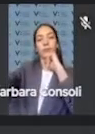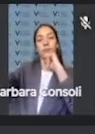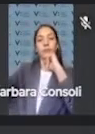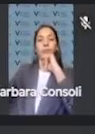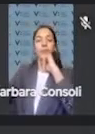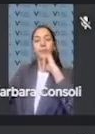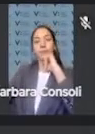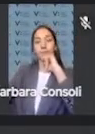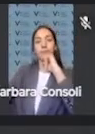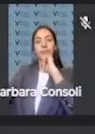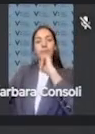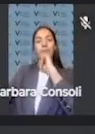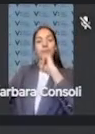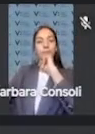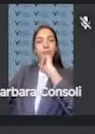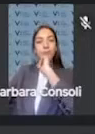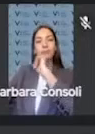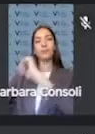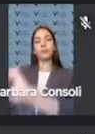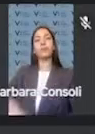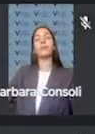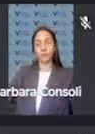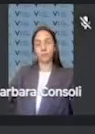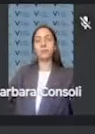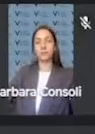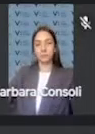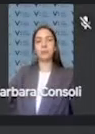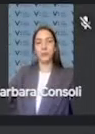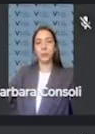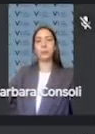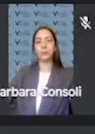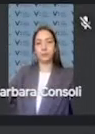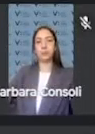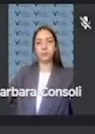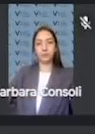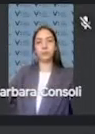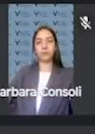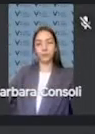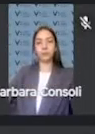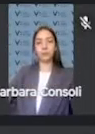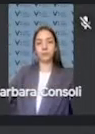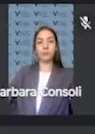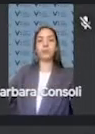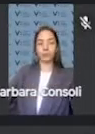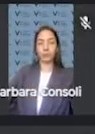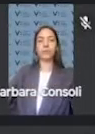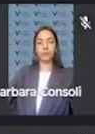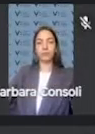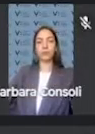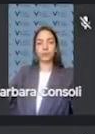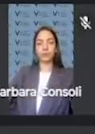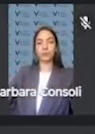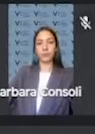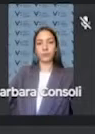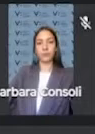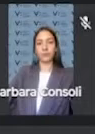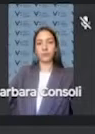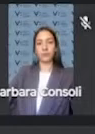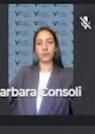Grazie, grazie molte. Mi sentite anzitutto? Si sente? Sì, professore, la